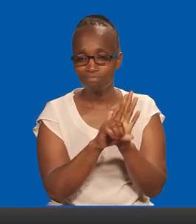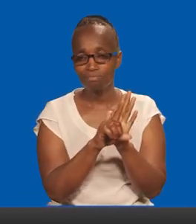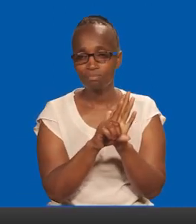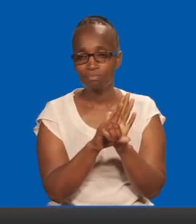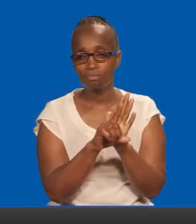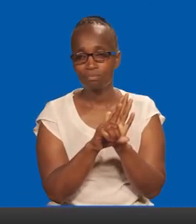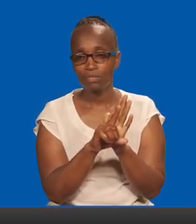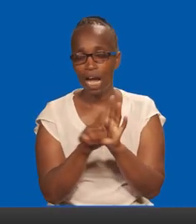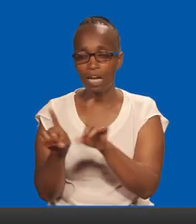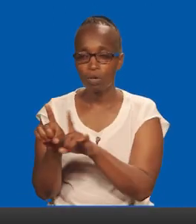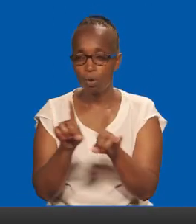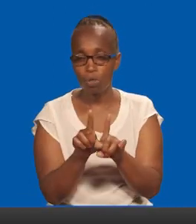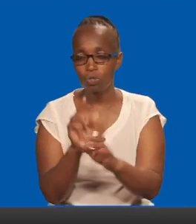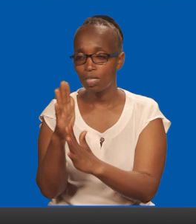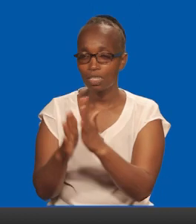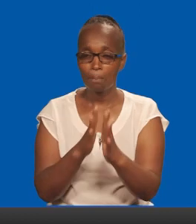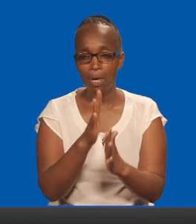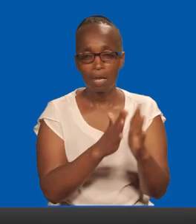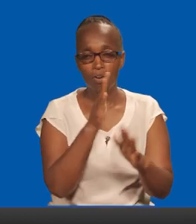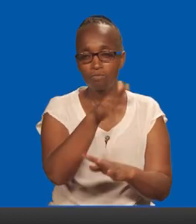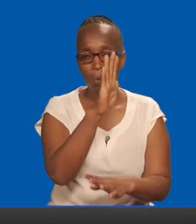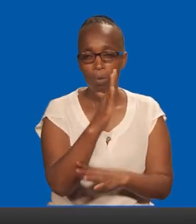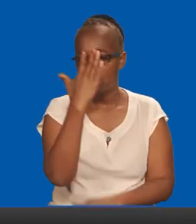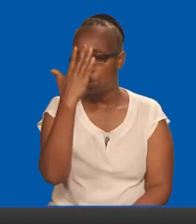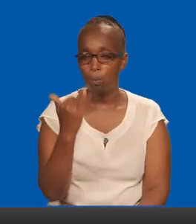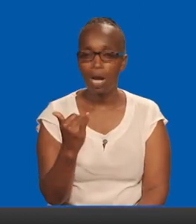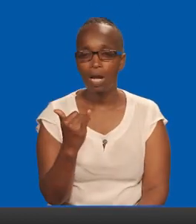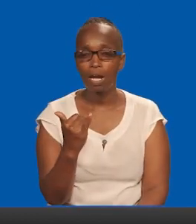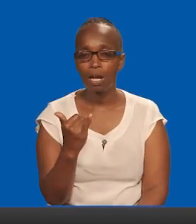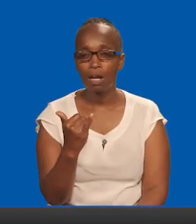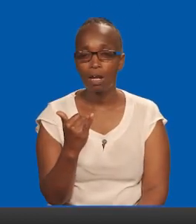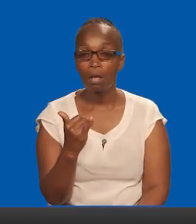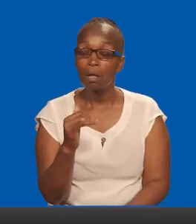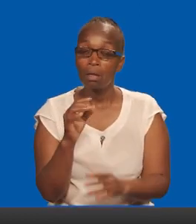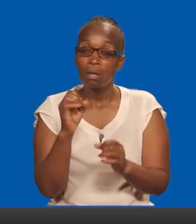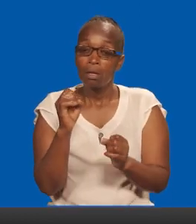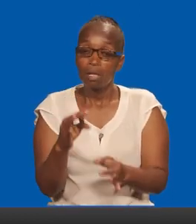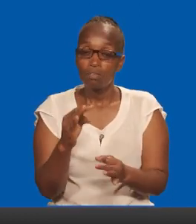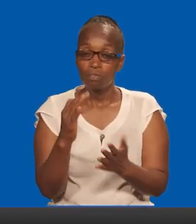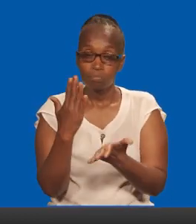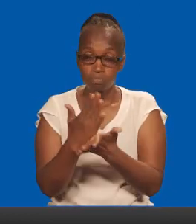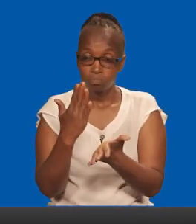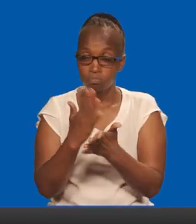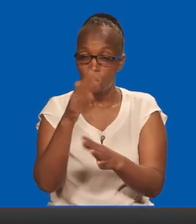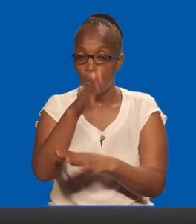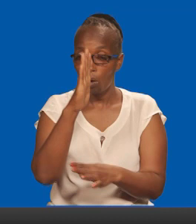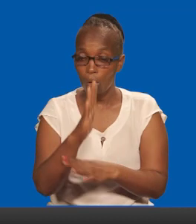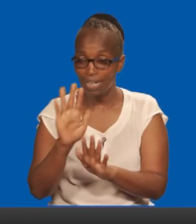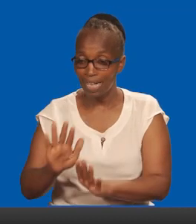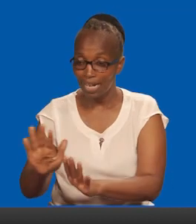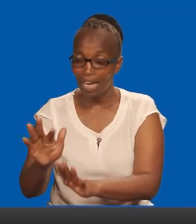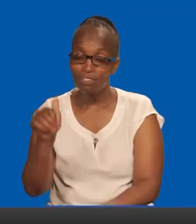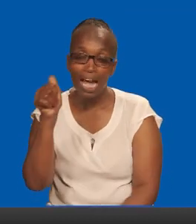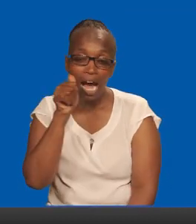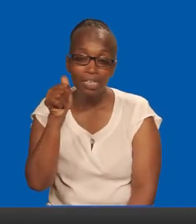sheria Na mpango Wa mungu endapo mungu alimwacha Adam